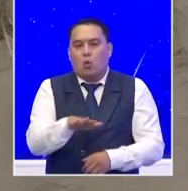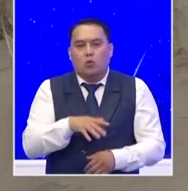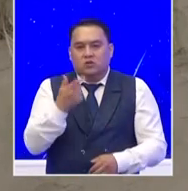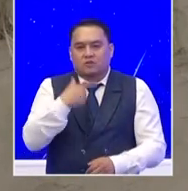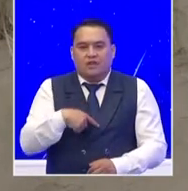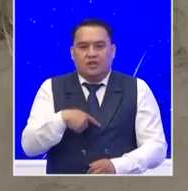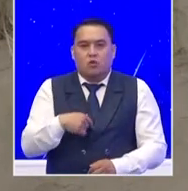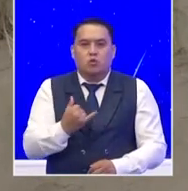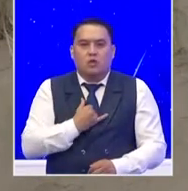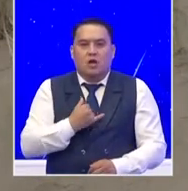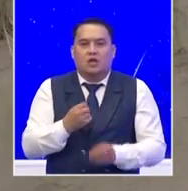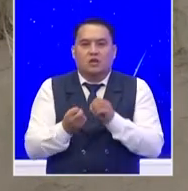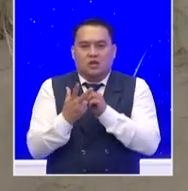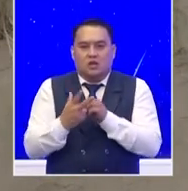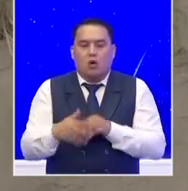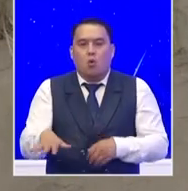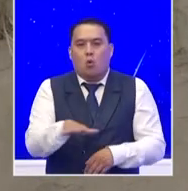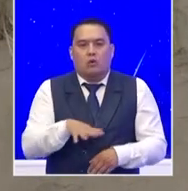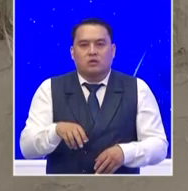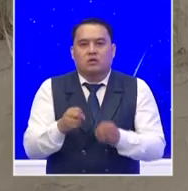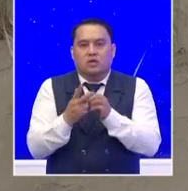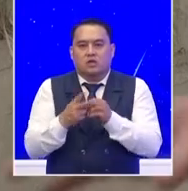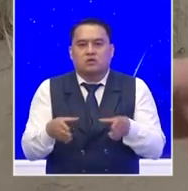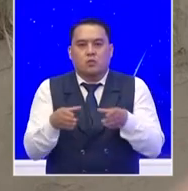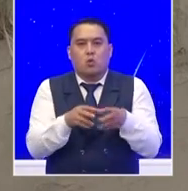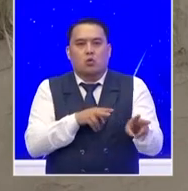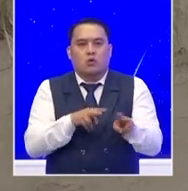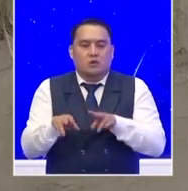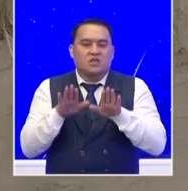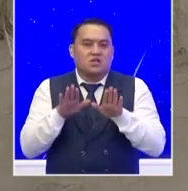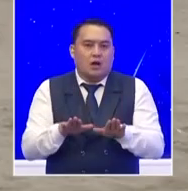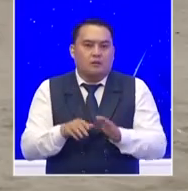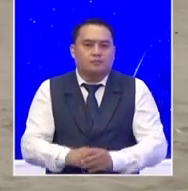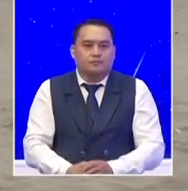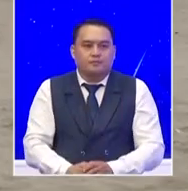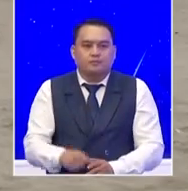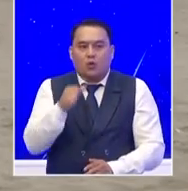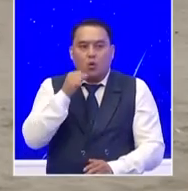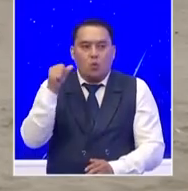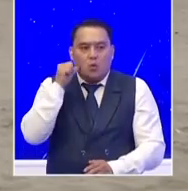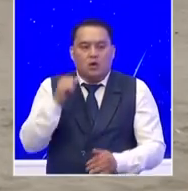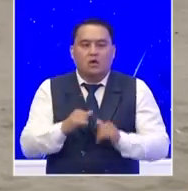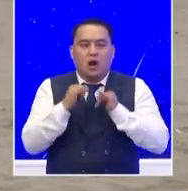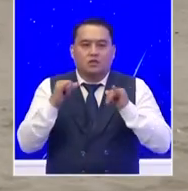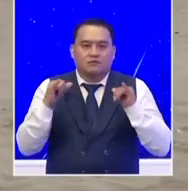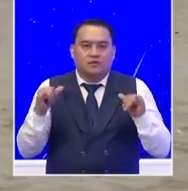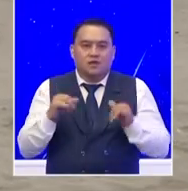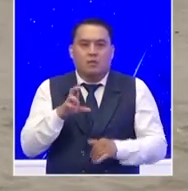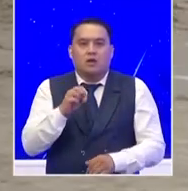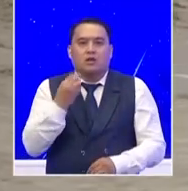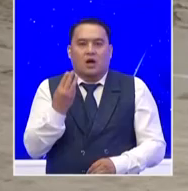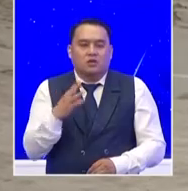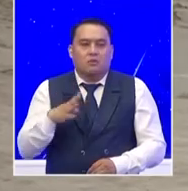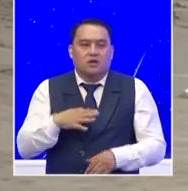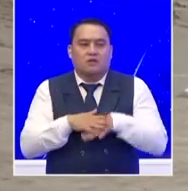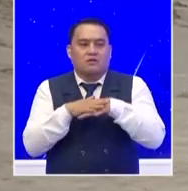свои. У нас 13 округов и 13 мониторинговых групп на местах. прошлом году на развитие инфраструктуры Балхашской зоны